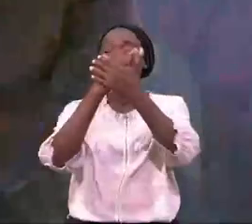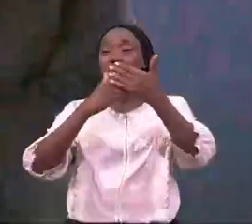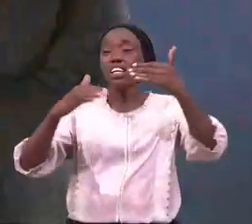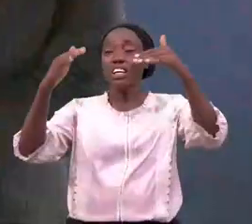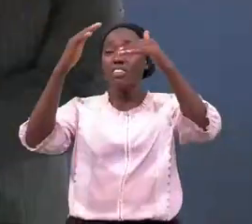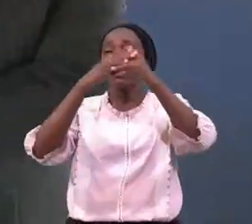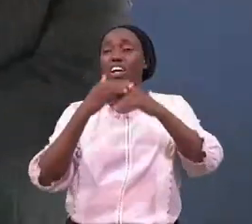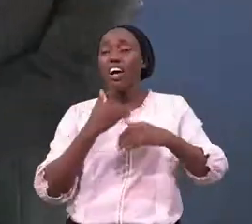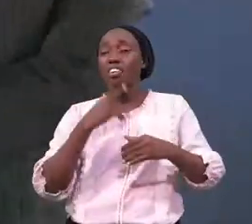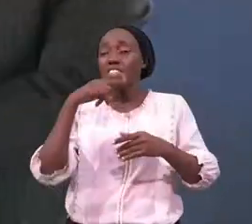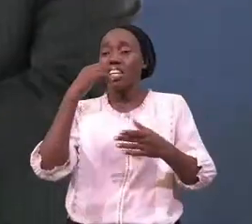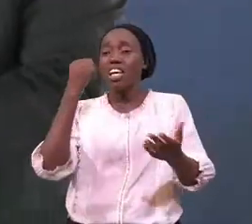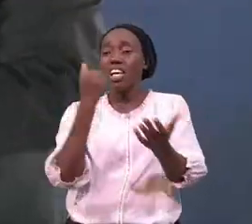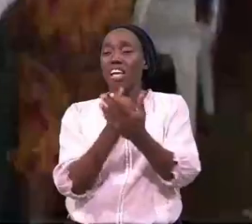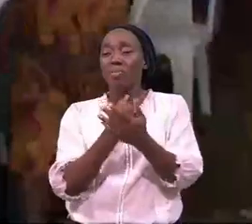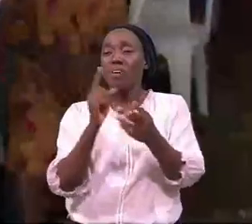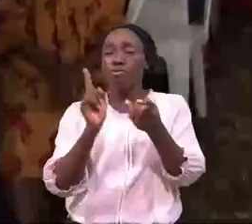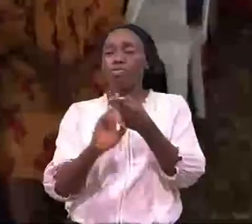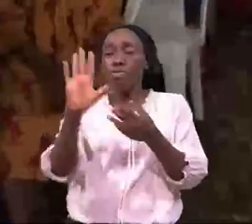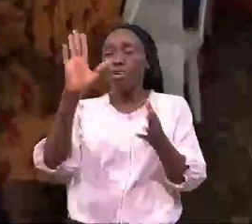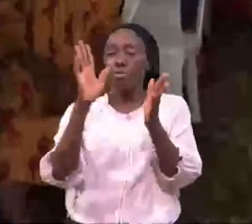Le ciel a dit amen à ta prière.